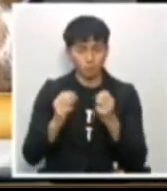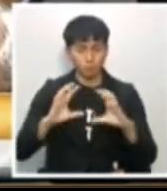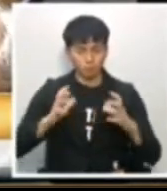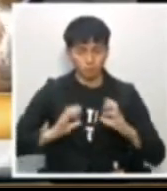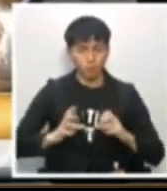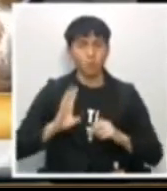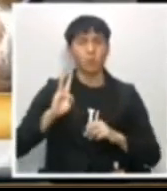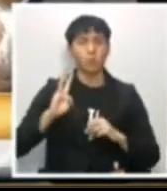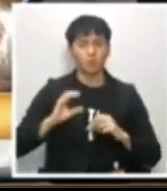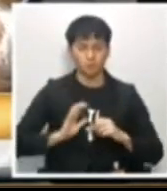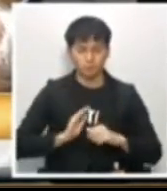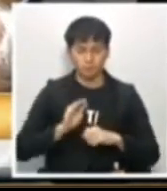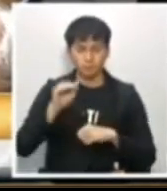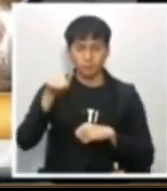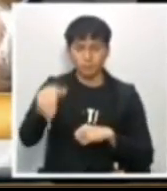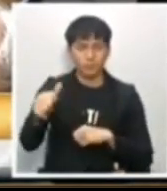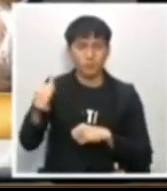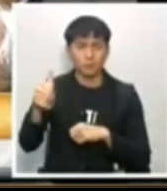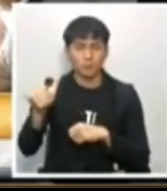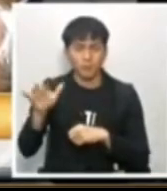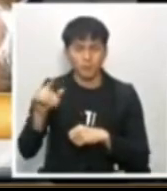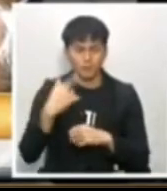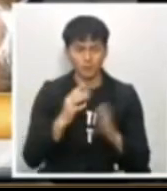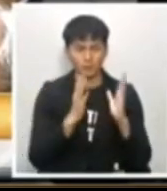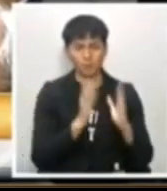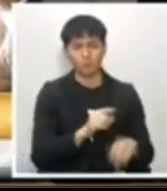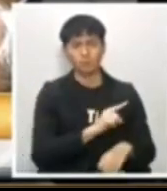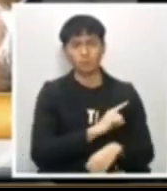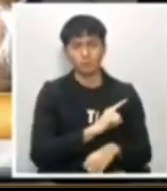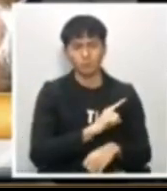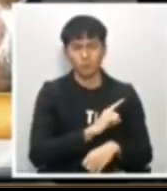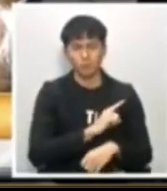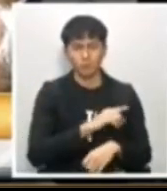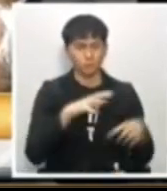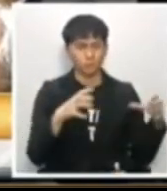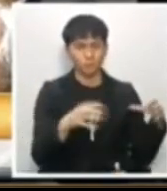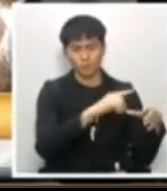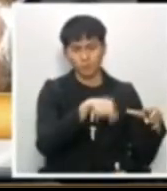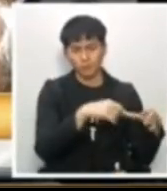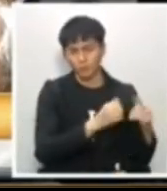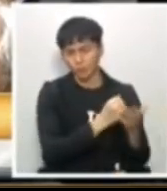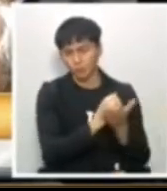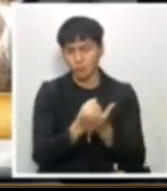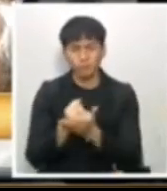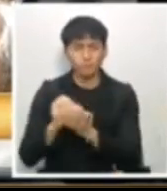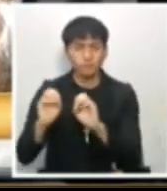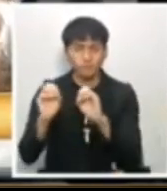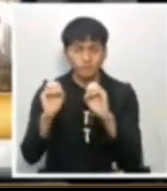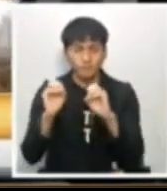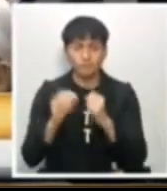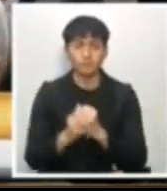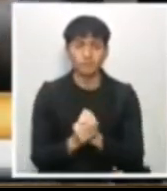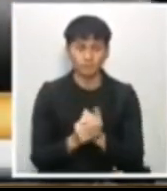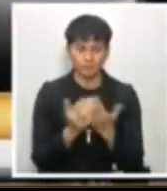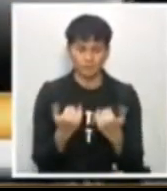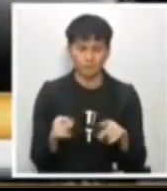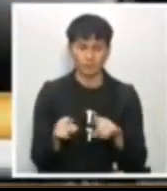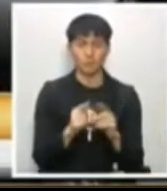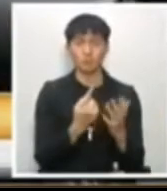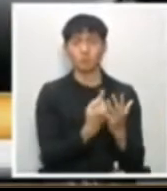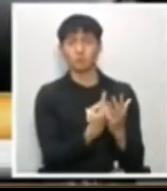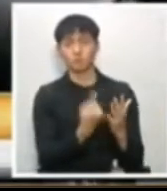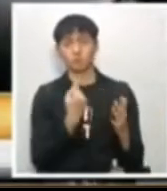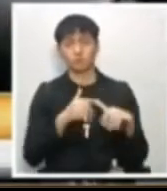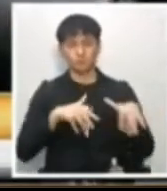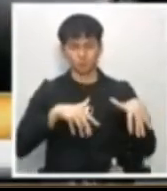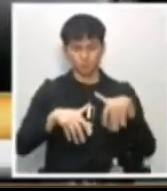ไปเนี่ยข้ามได้นะคะแล้วก็ยังไม่มีหน่วยงานที่เกี่ยวข้องเนี่ยเข้าไปดูแลแล้วก็เนื่องจากในขณะนี้เนี่ยทางผู้นำของหมู่บ้านเนี่ยได้ใ